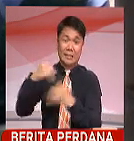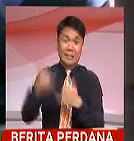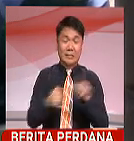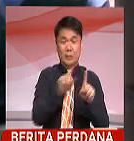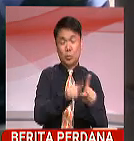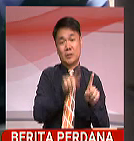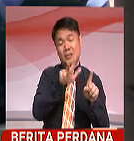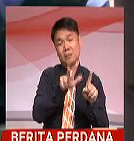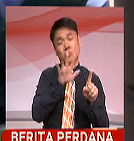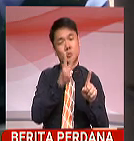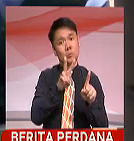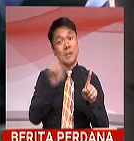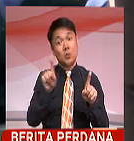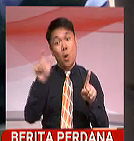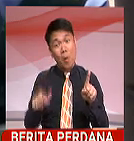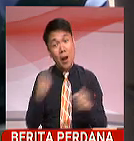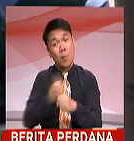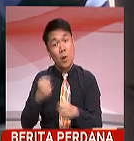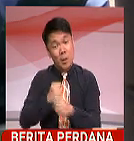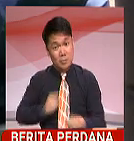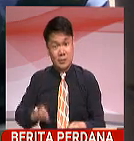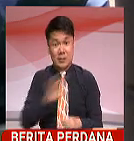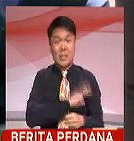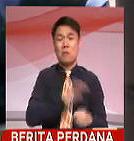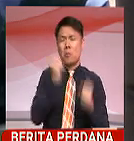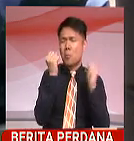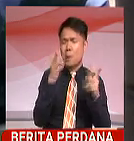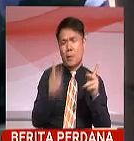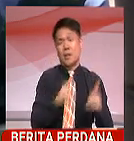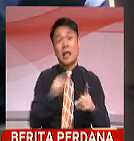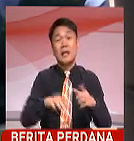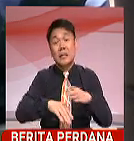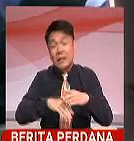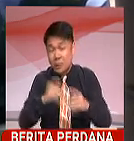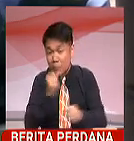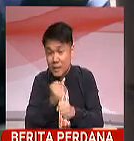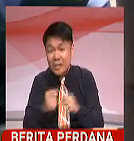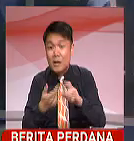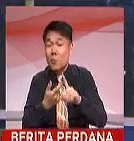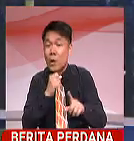1,871 pekerja, termasuk kebanyakannya warga asing telah disaring.